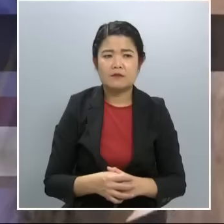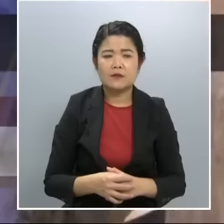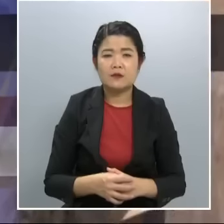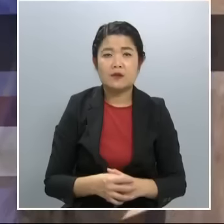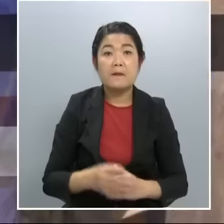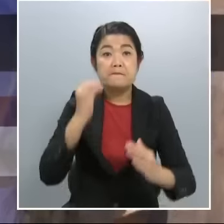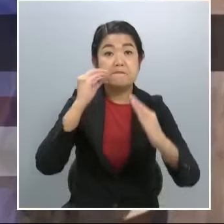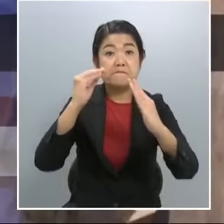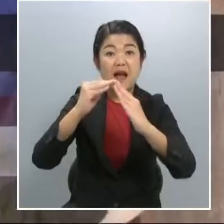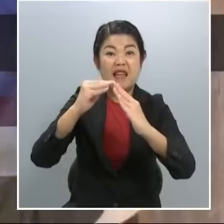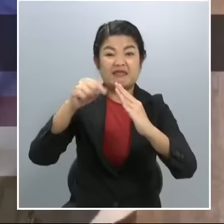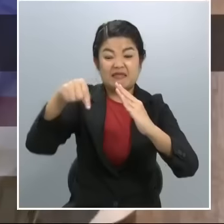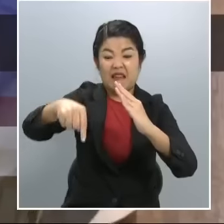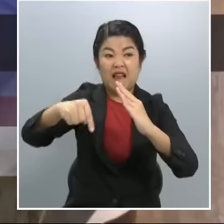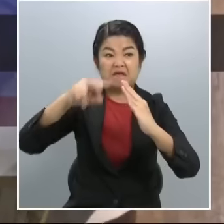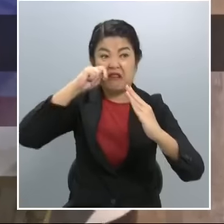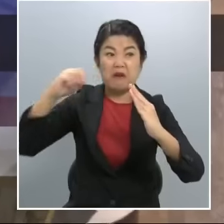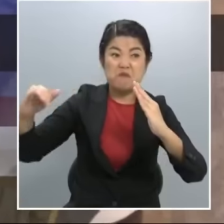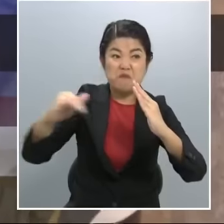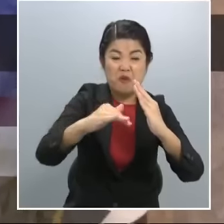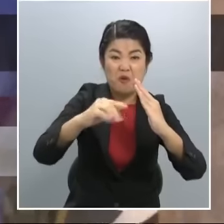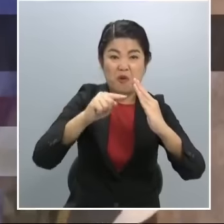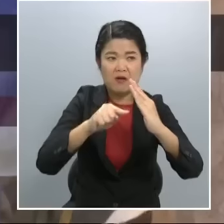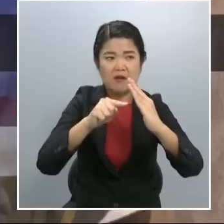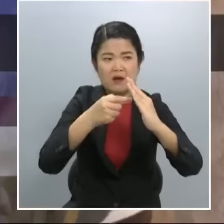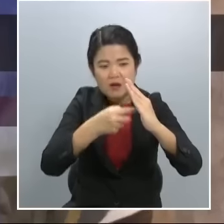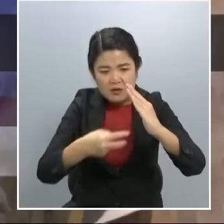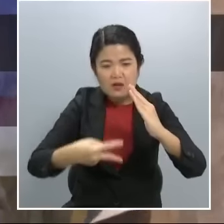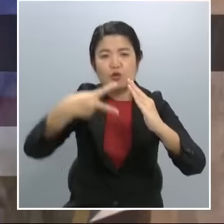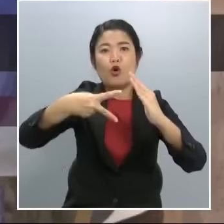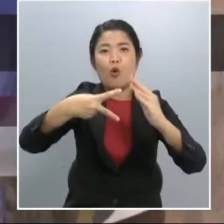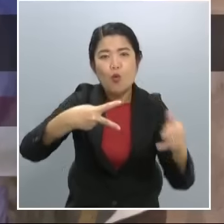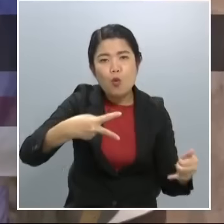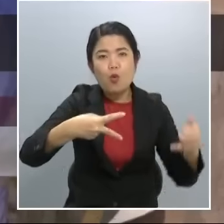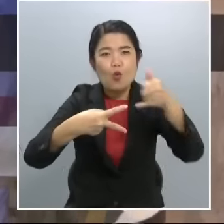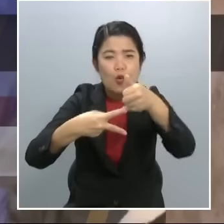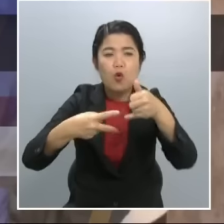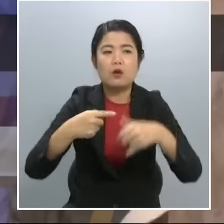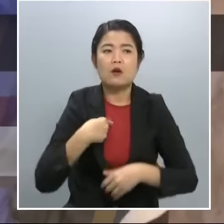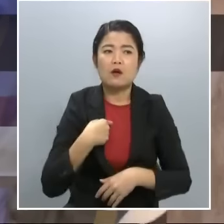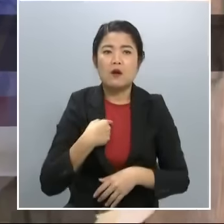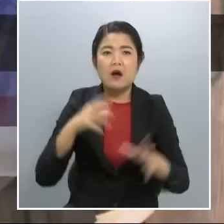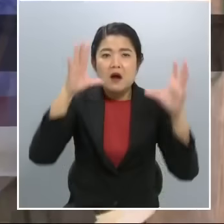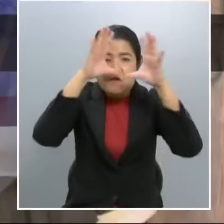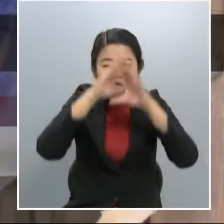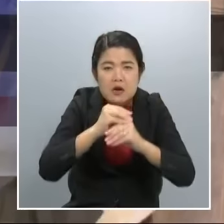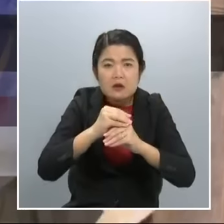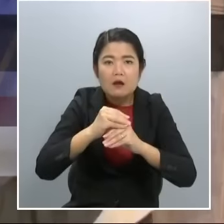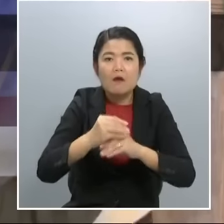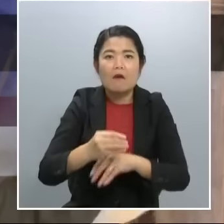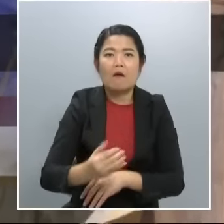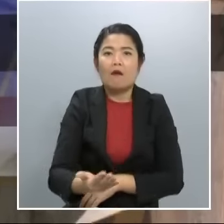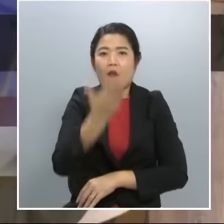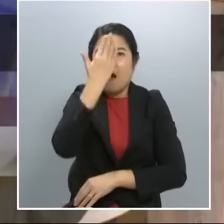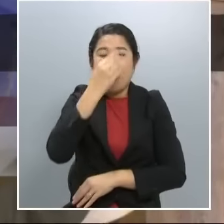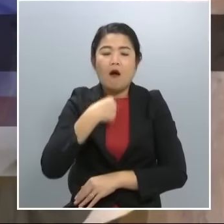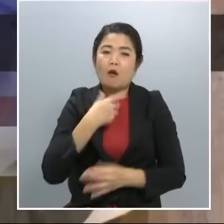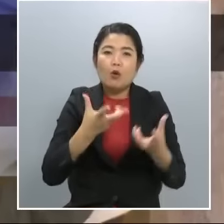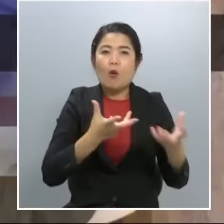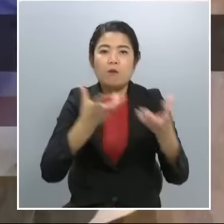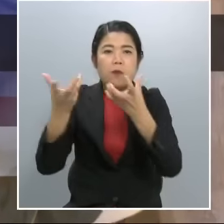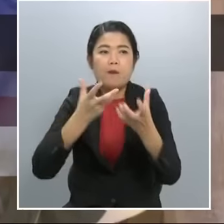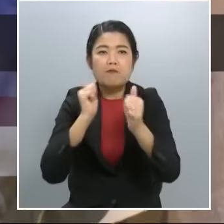ล่ะอยู่บนบ้านเจ้าปปีนี้ถึงก็หนักอยู่ซมันเข้าบ่คืนลำบากหยังเอาหยังก็บ่ทันแต่เจ้าเพิ่มเนาะเพิ่ม